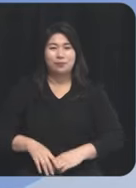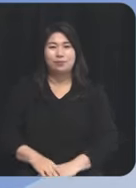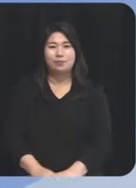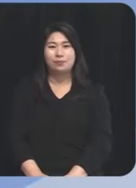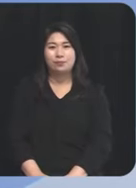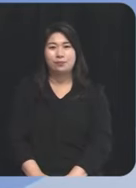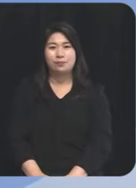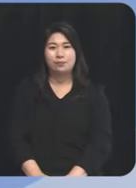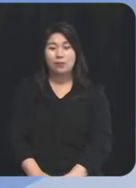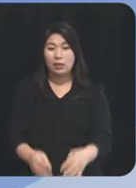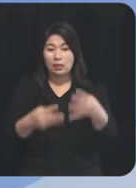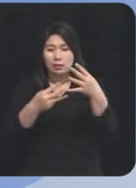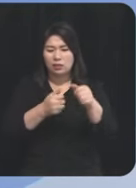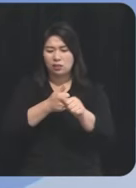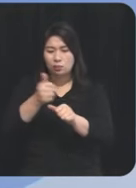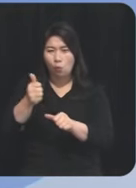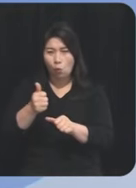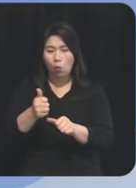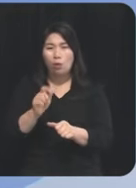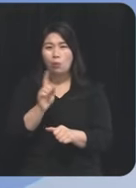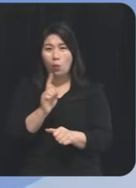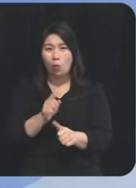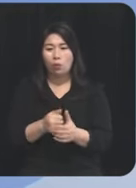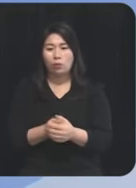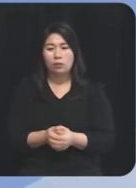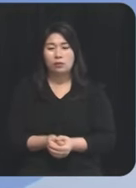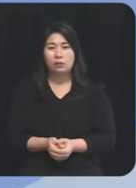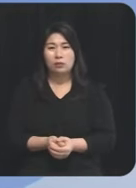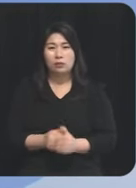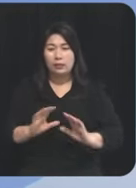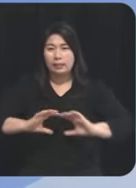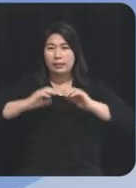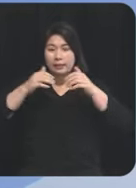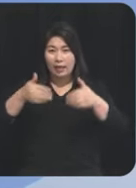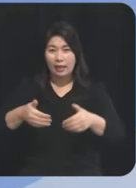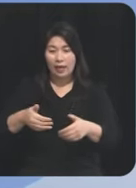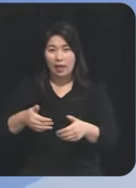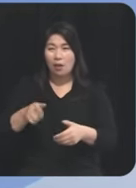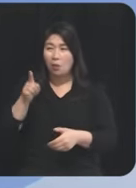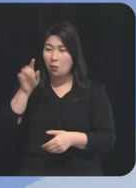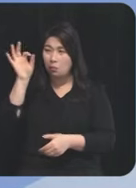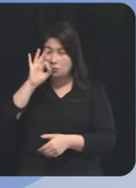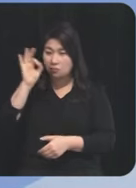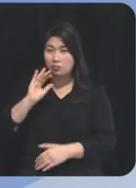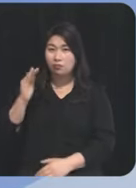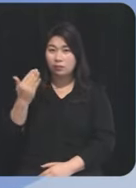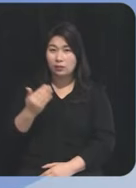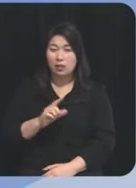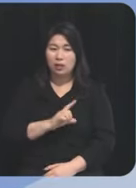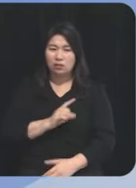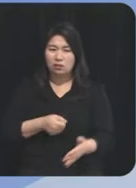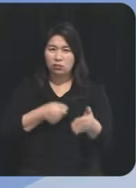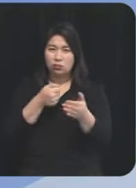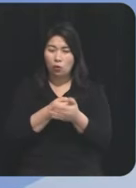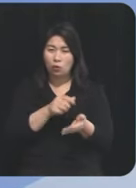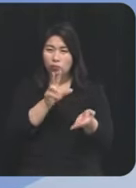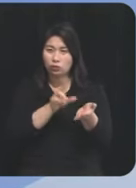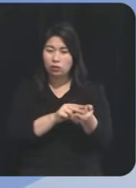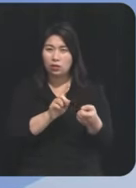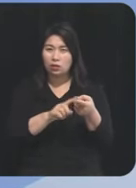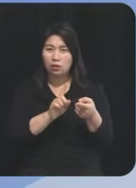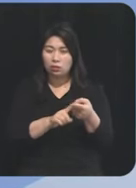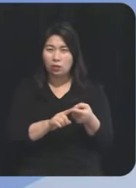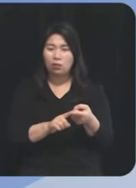있습니다. 4.3 극복의 모범성, 이것을 우리는 세계 속에 알려왔습니다. 그런데 정명 문제로 이게